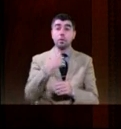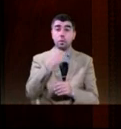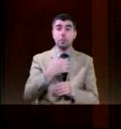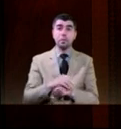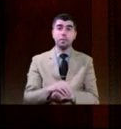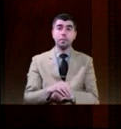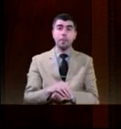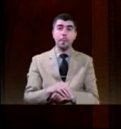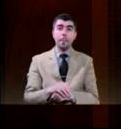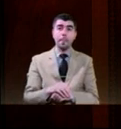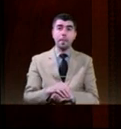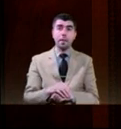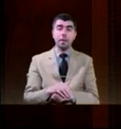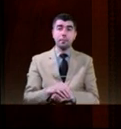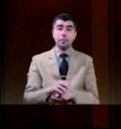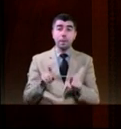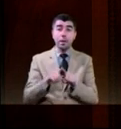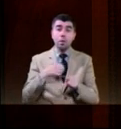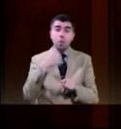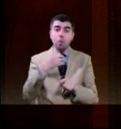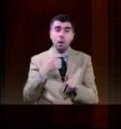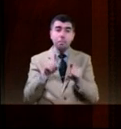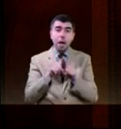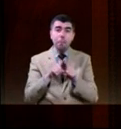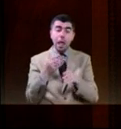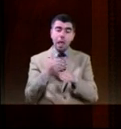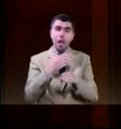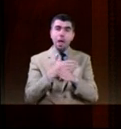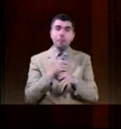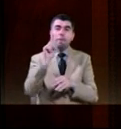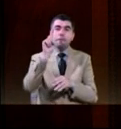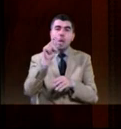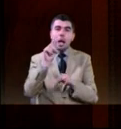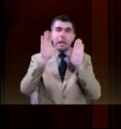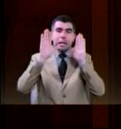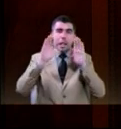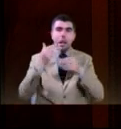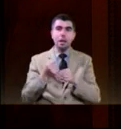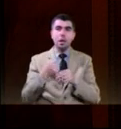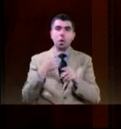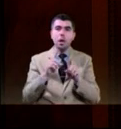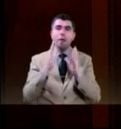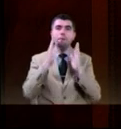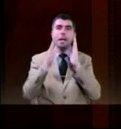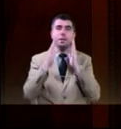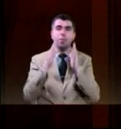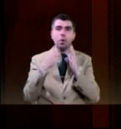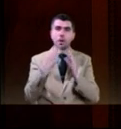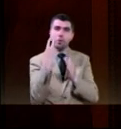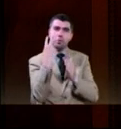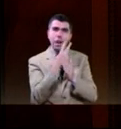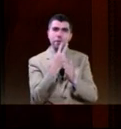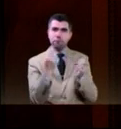القضيه راه كان في مع الليل قبل الفجر وكان ندخل داك الفيسبوك كل مره نلقى راسي في شكل